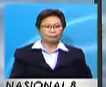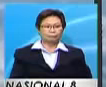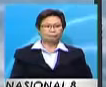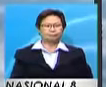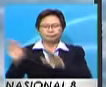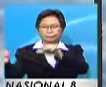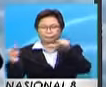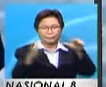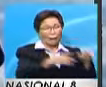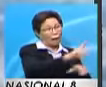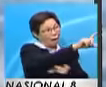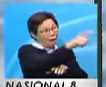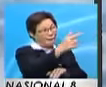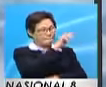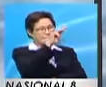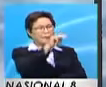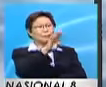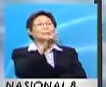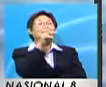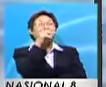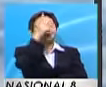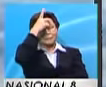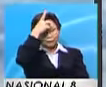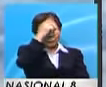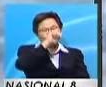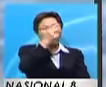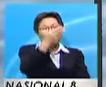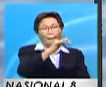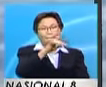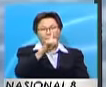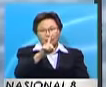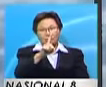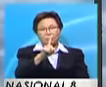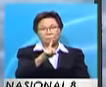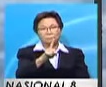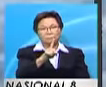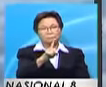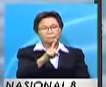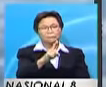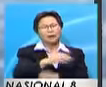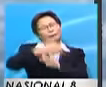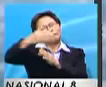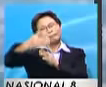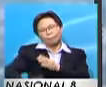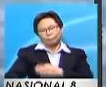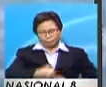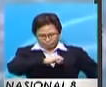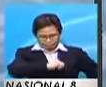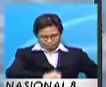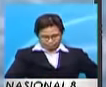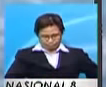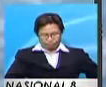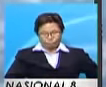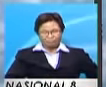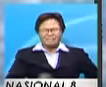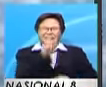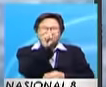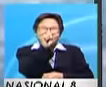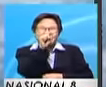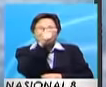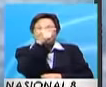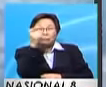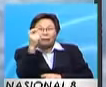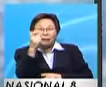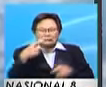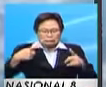ia beralih ke perkembangan lain menteri besar Kedah jatuh Sheikh Hamad bahasa Maaf Hanifah selesai menjalani pembedahan kecewa